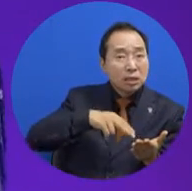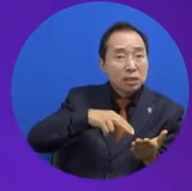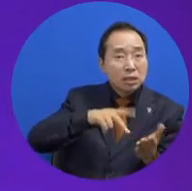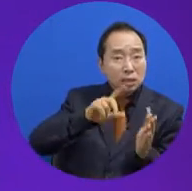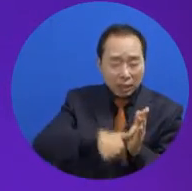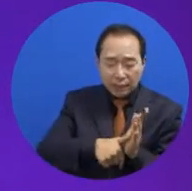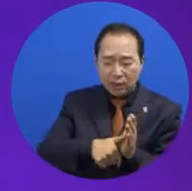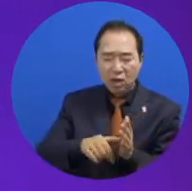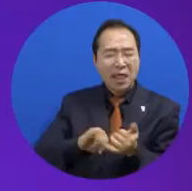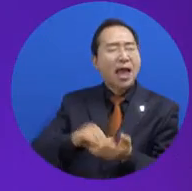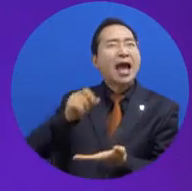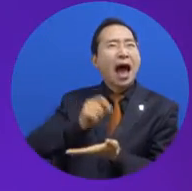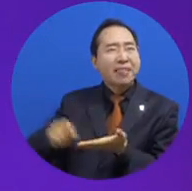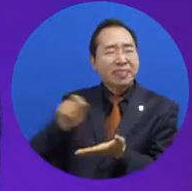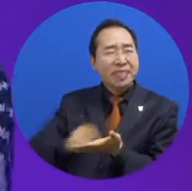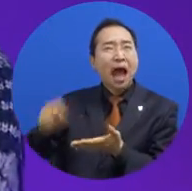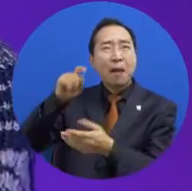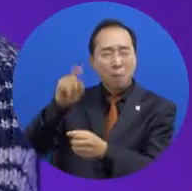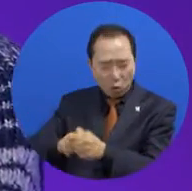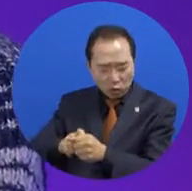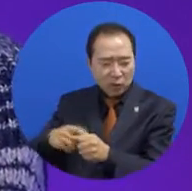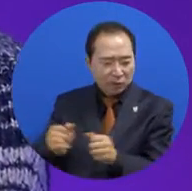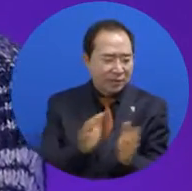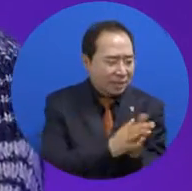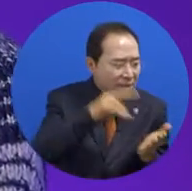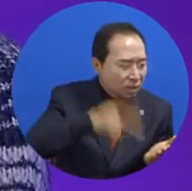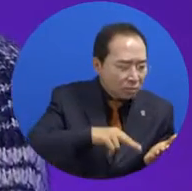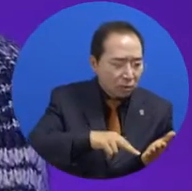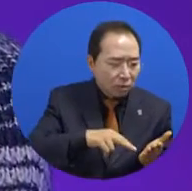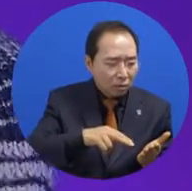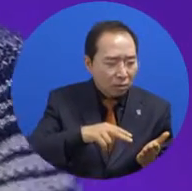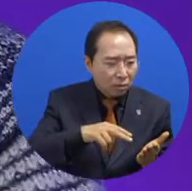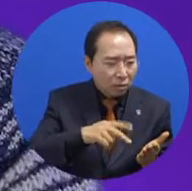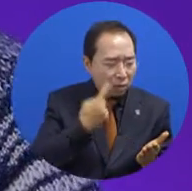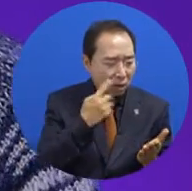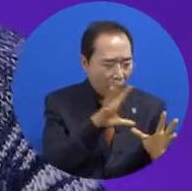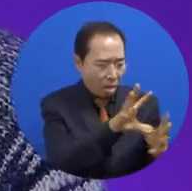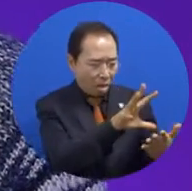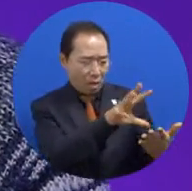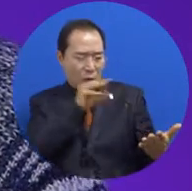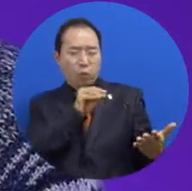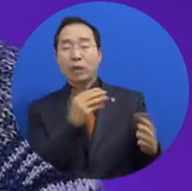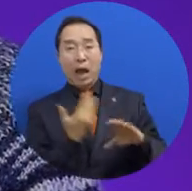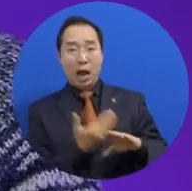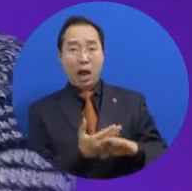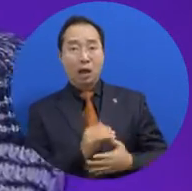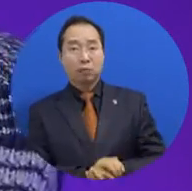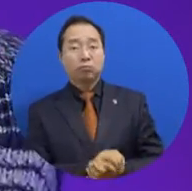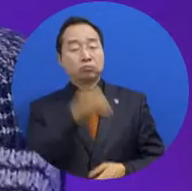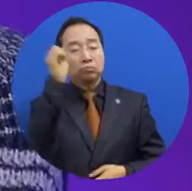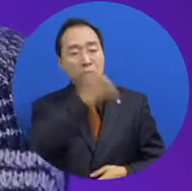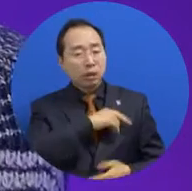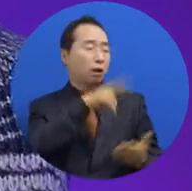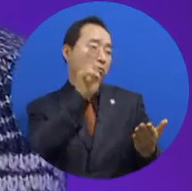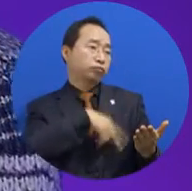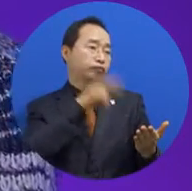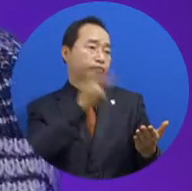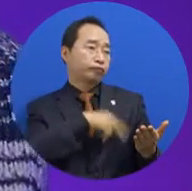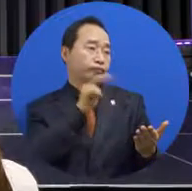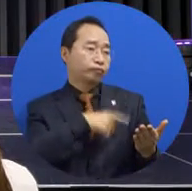읽기의 질과 어떤 밀도를 또 바꿉니다. 내가 쓰는 존재가 됐을 때는 읽는